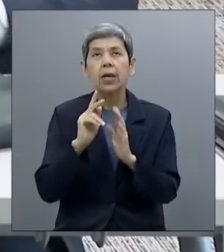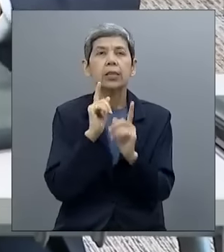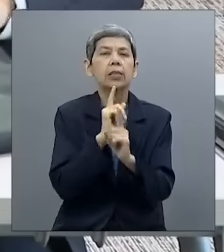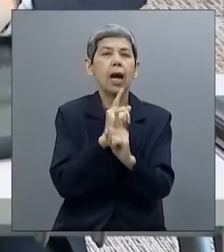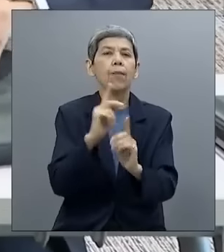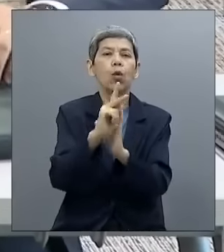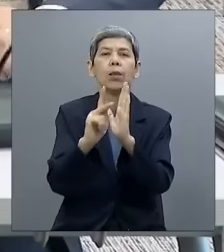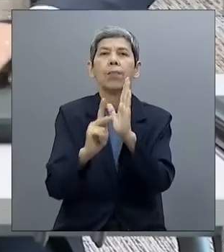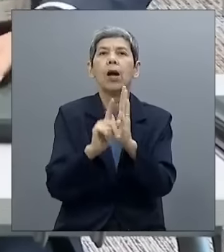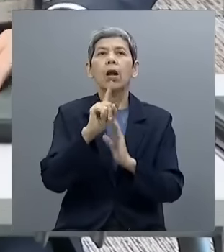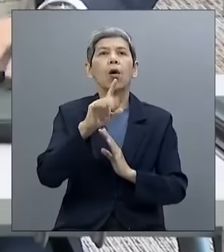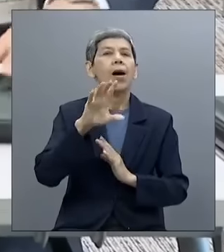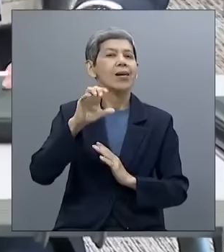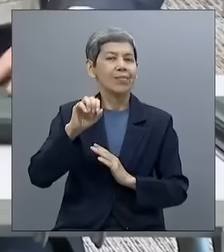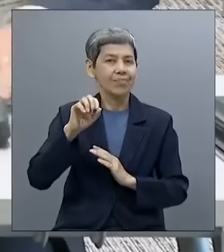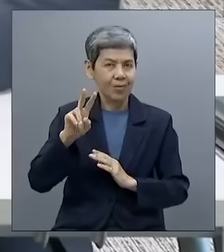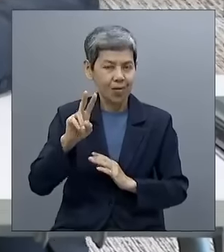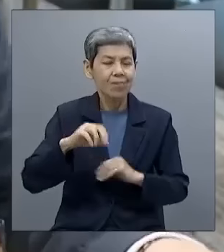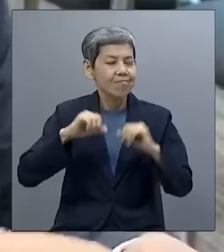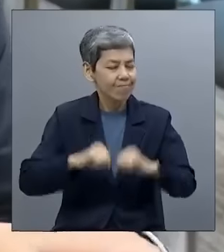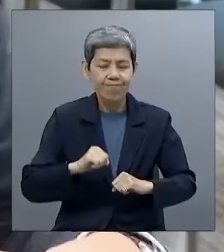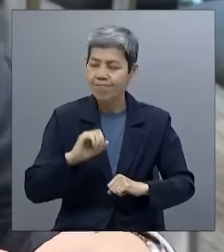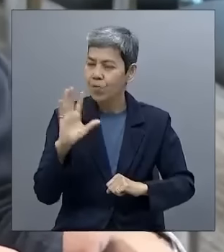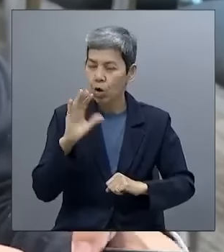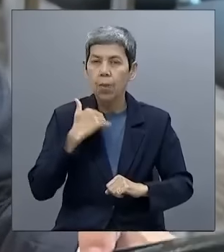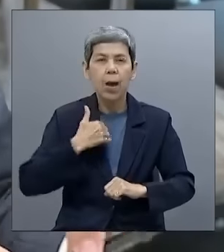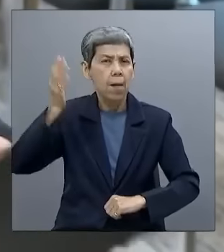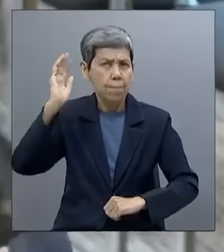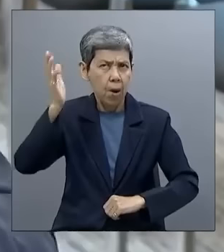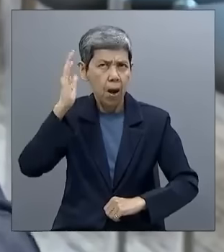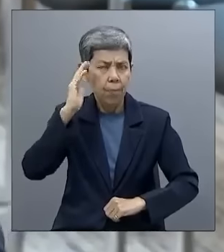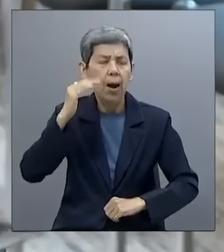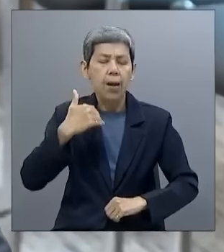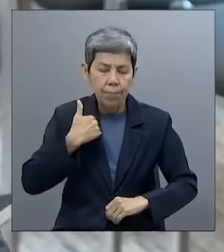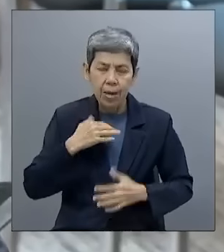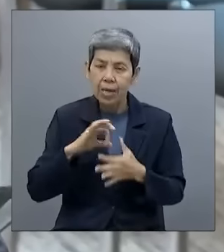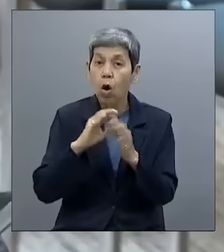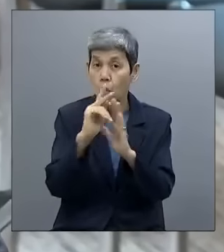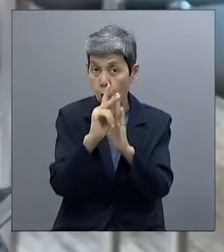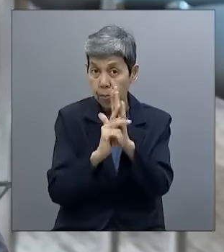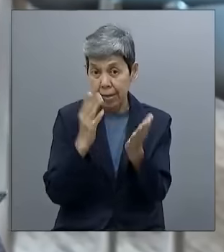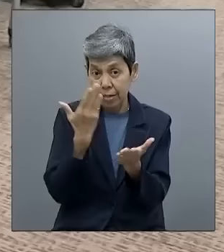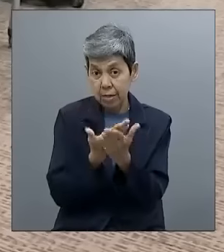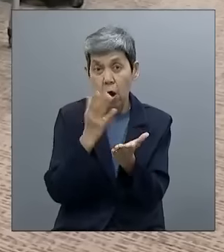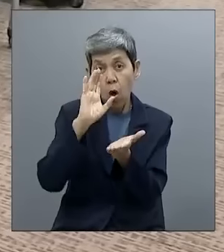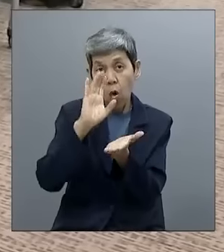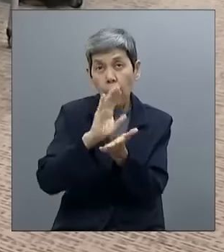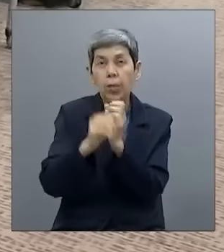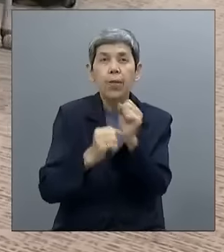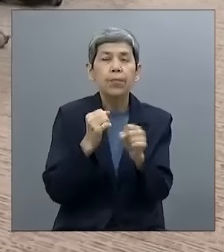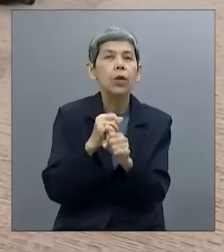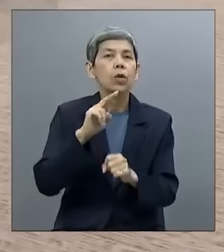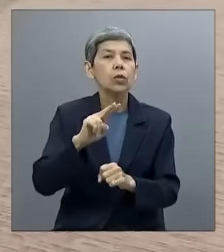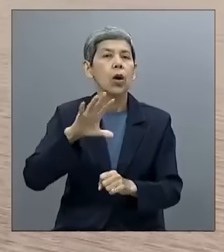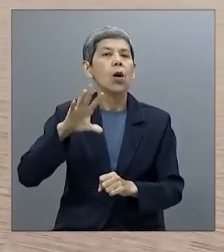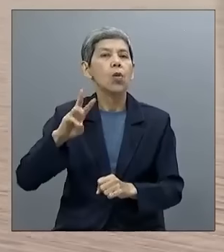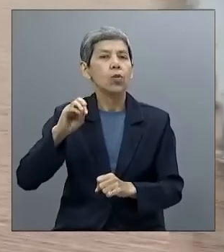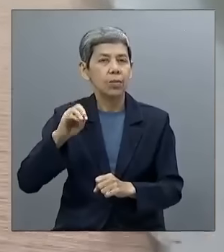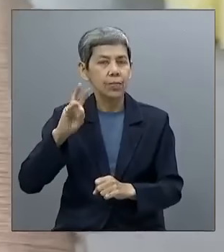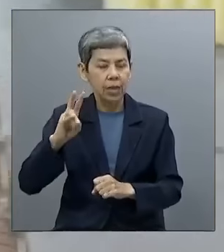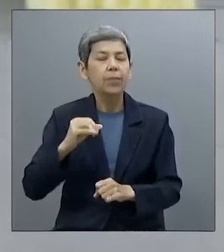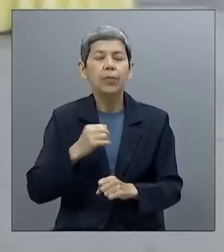รา152โดยไม่ลงมติและอภิปรายให้ความเห็นชอบร่างกฎหมายงบประมาณประจำปี2567อย่